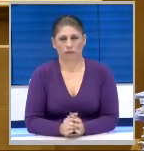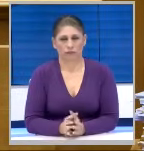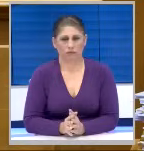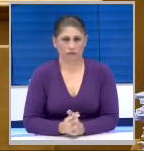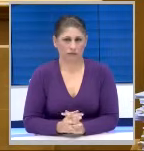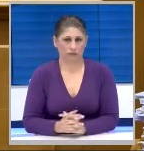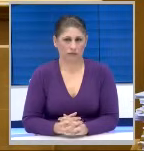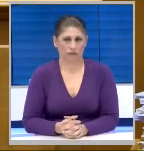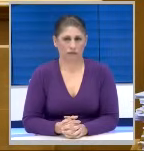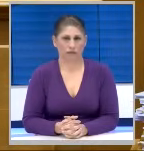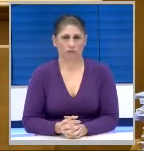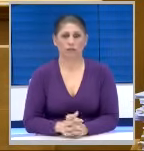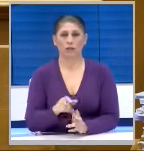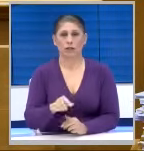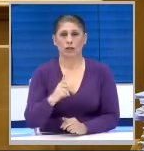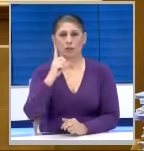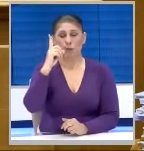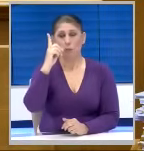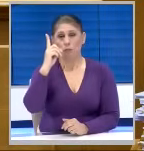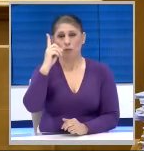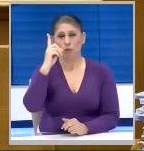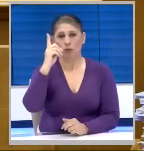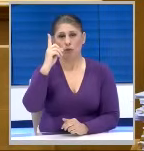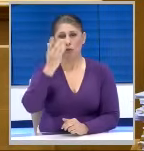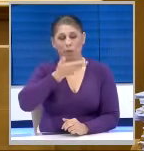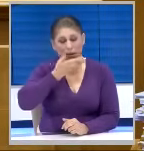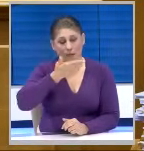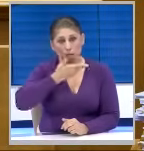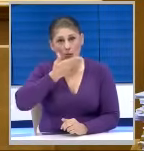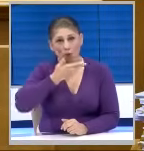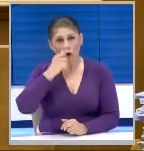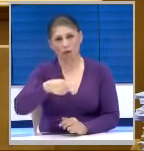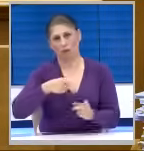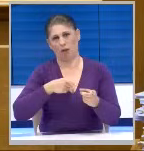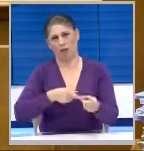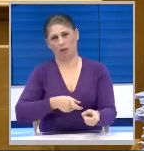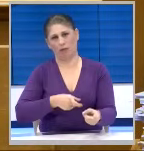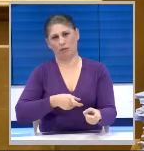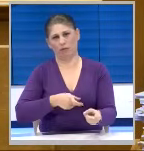ήτανε το πρώτο μνημόσυνο για αυτό το